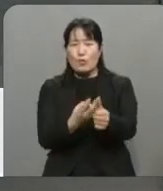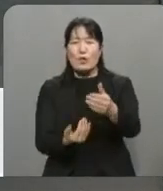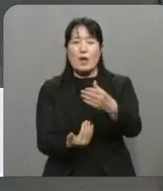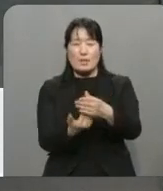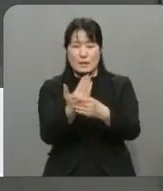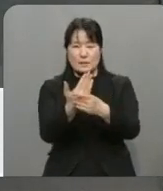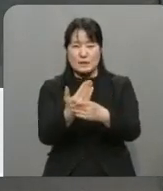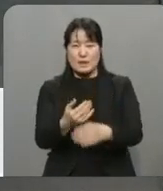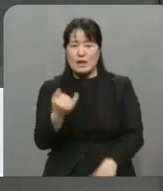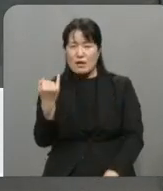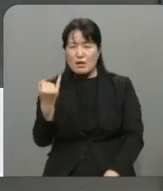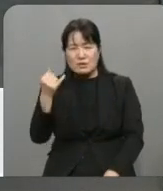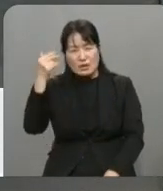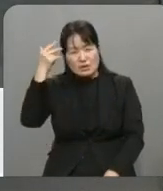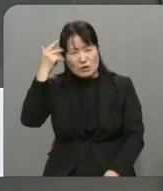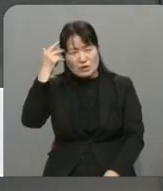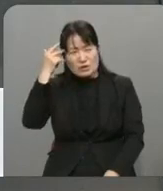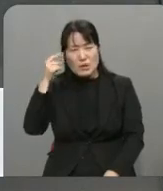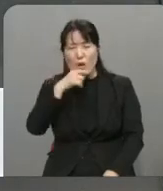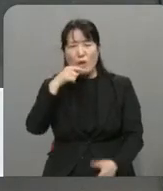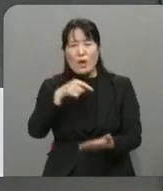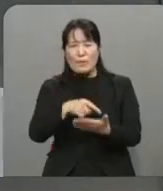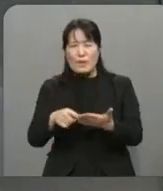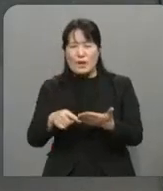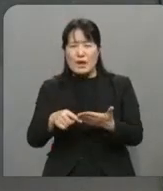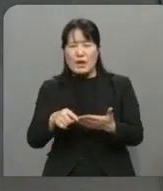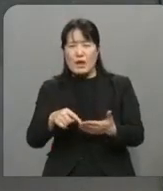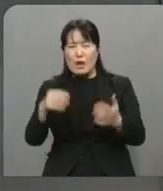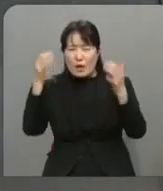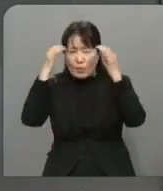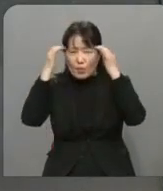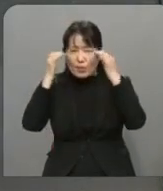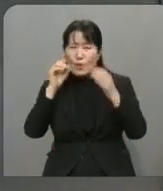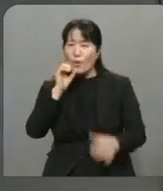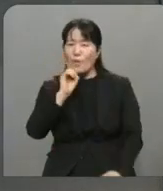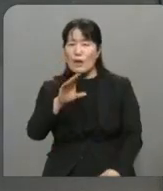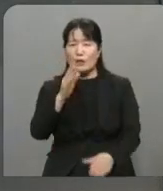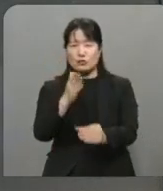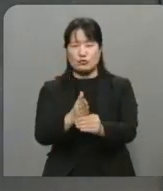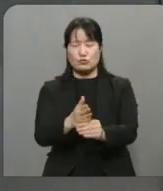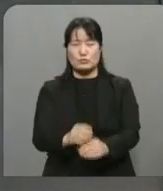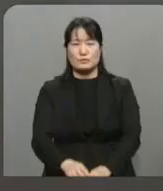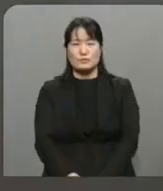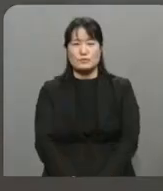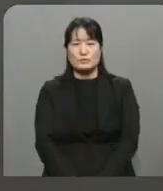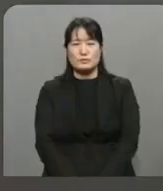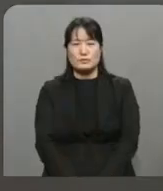여성은 극심한 정신적 피해를 호소하고 있습니다. 박성은 기자가 취재했습니다.